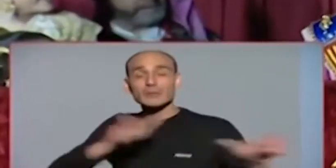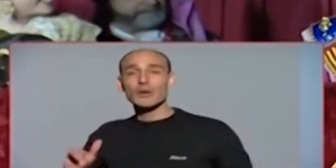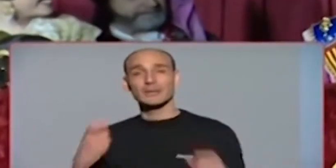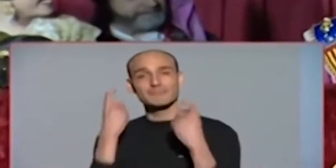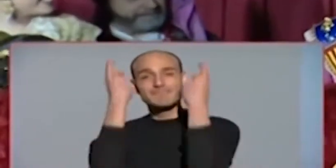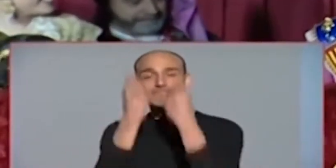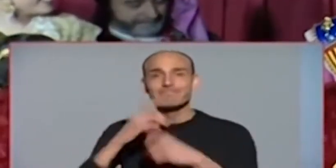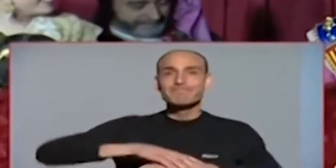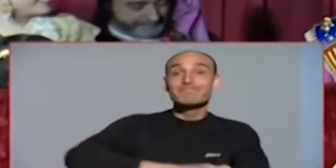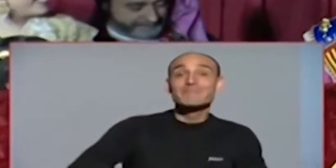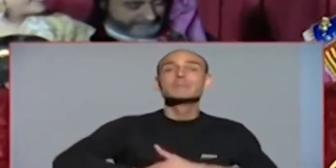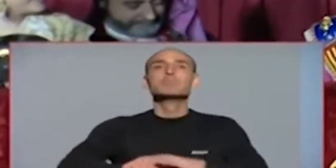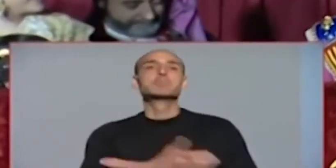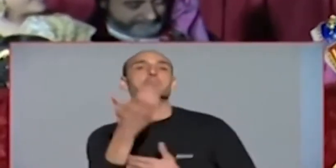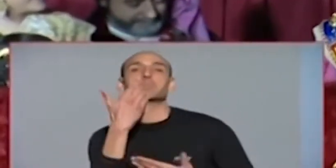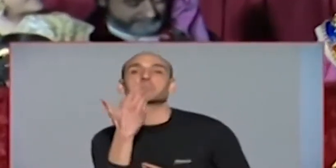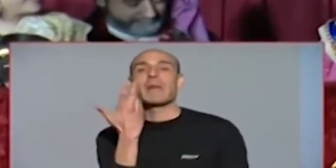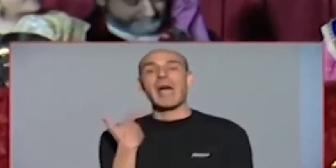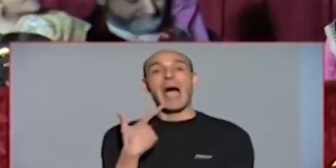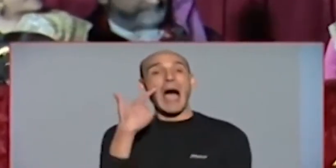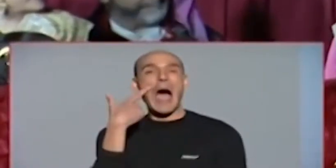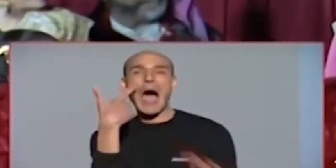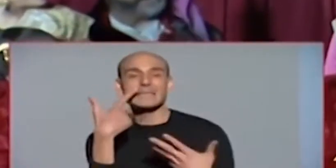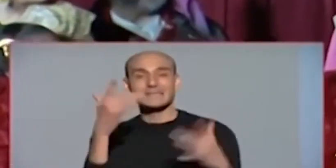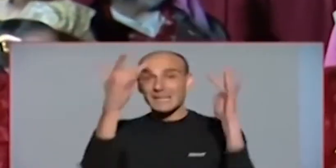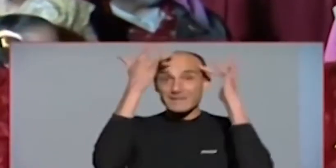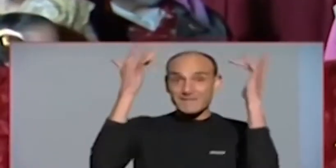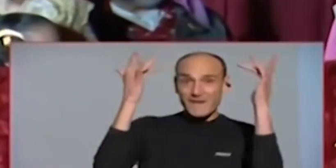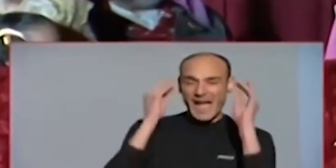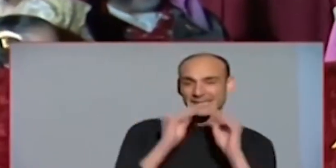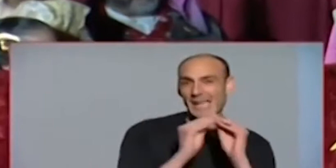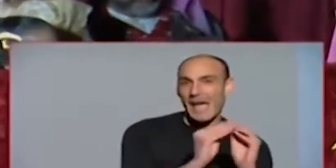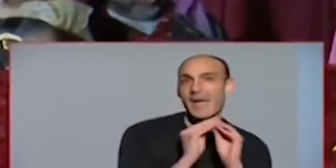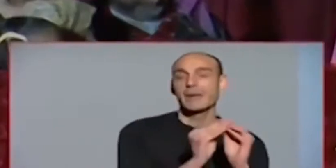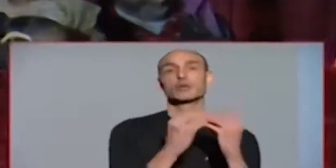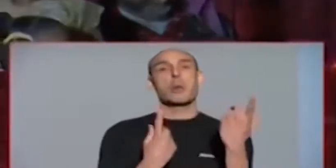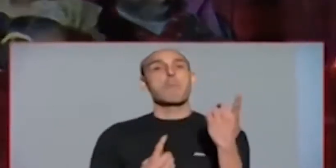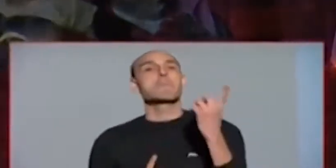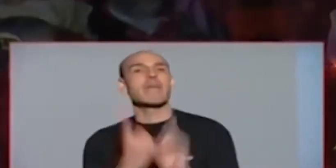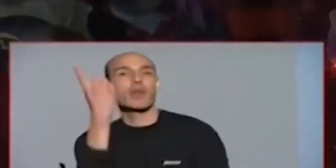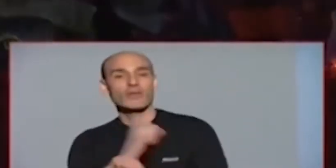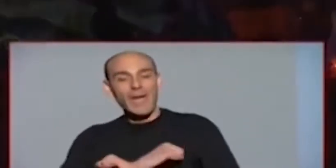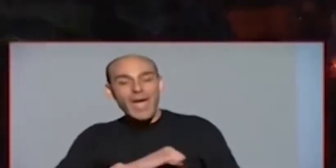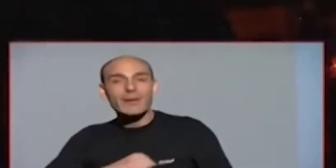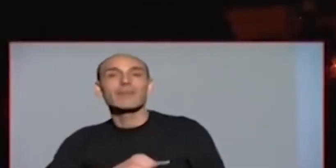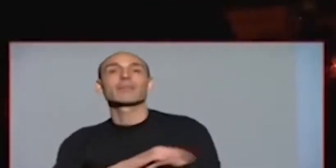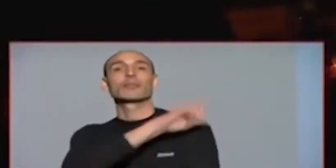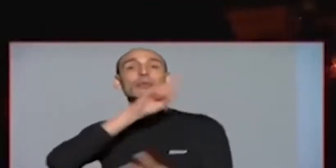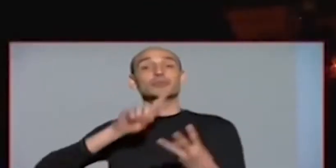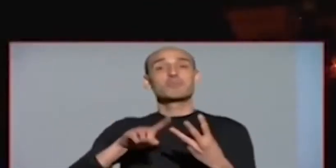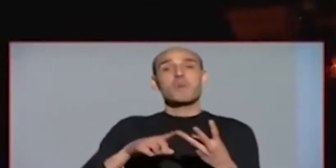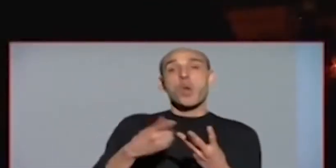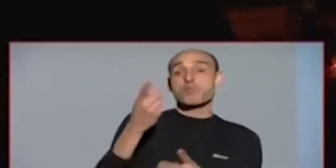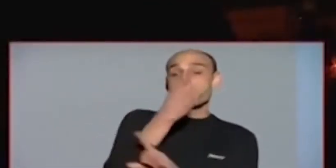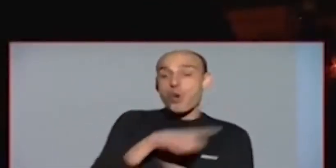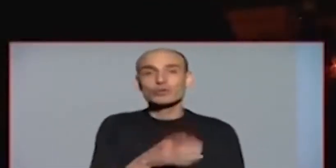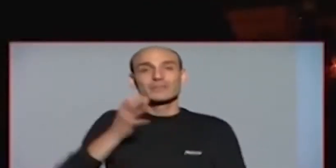nostres artistes fallers, els nostres pirotècnics, els nostres